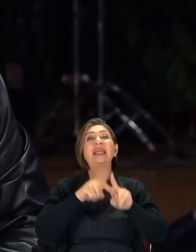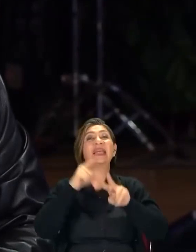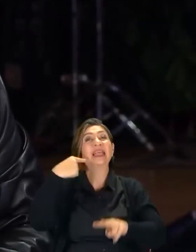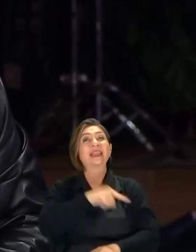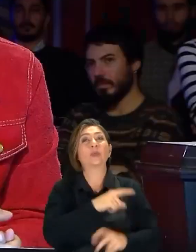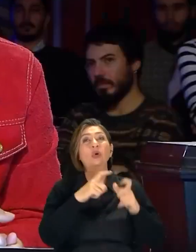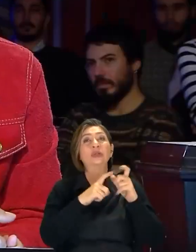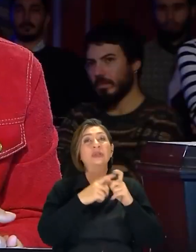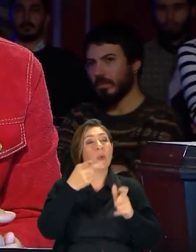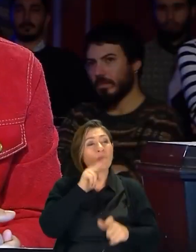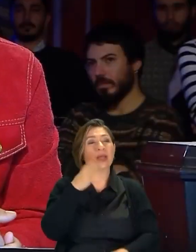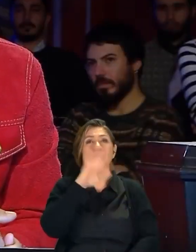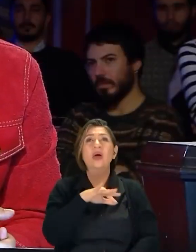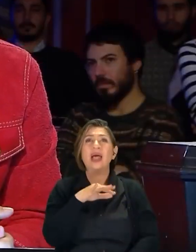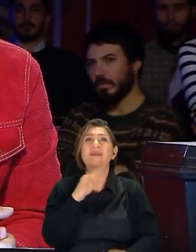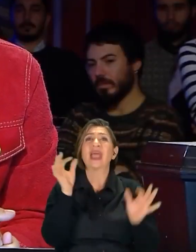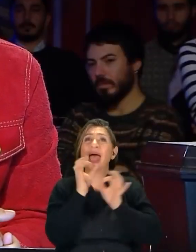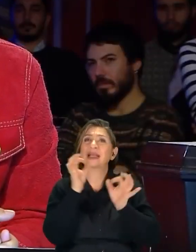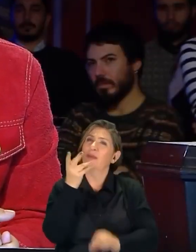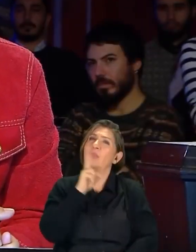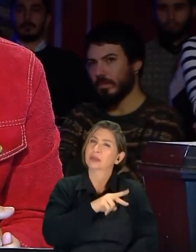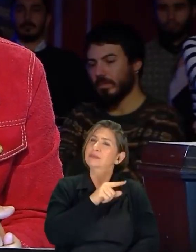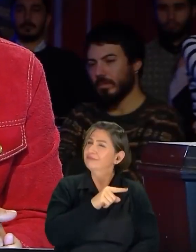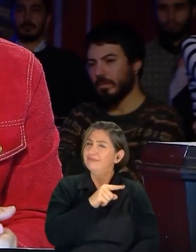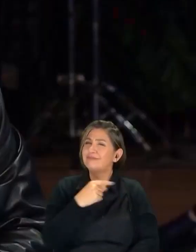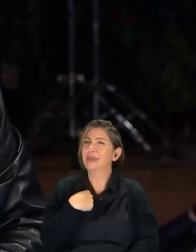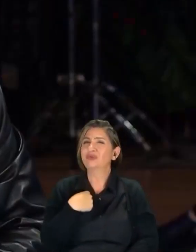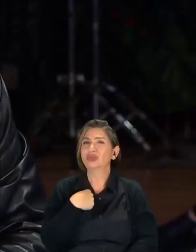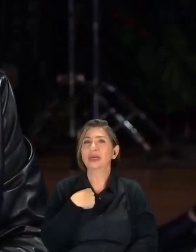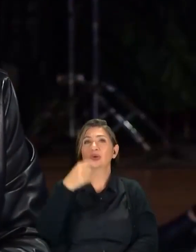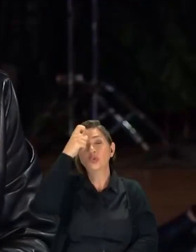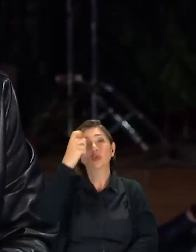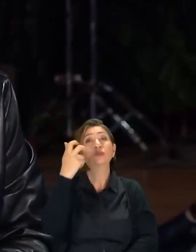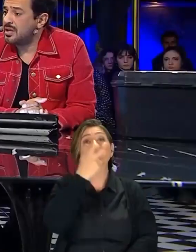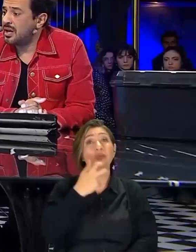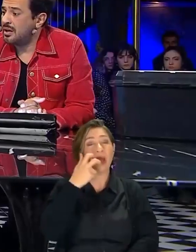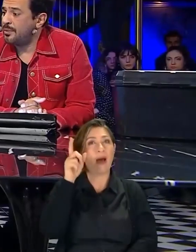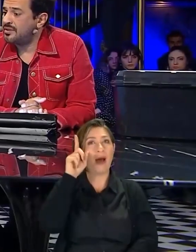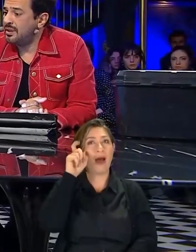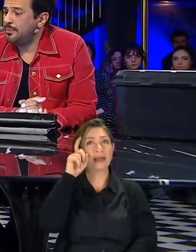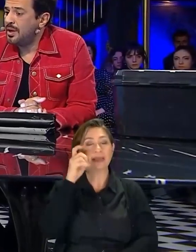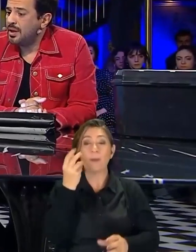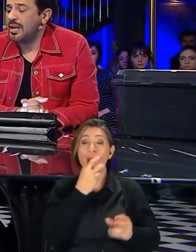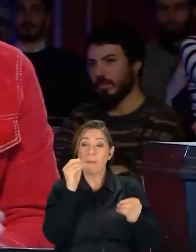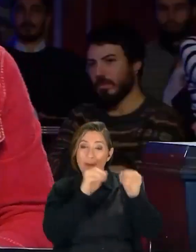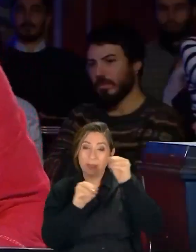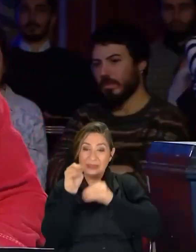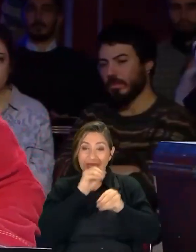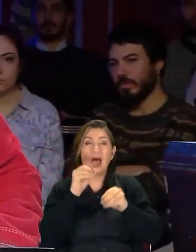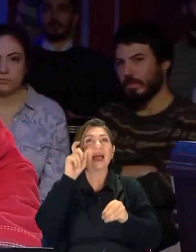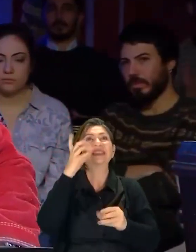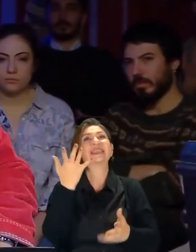gürses'e kaybından sonra yani Evet erken kayıp Bence Yıldırım ses Türk müziğini akıllıca besteleyip yani